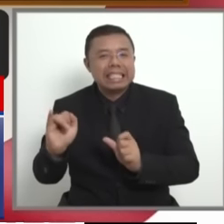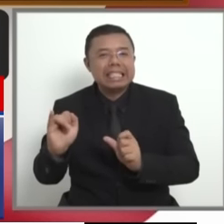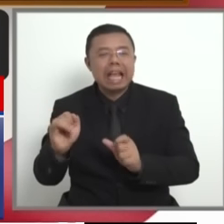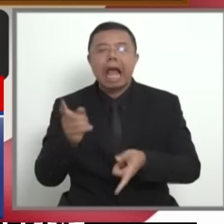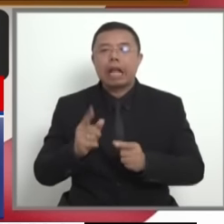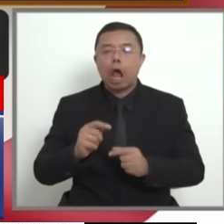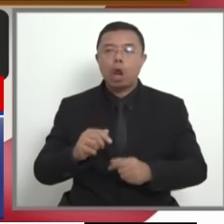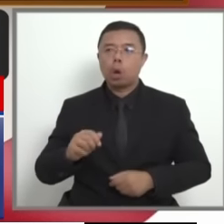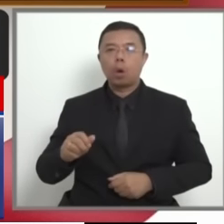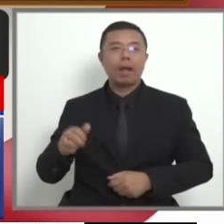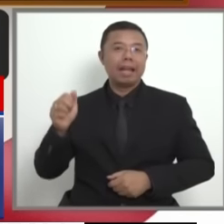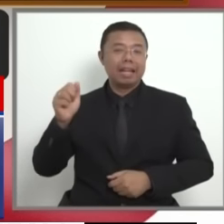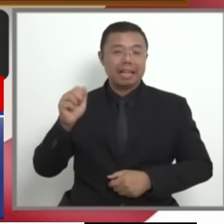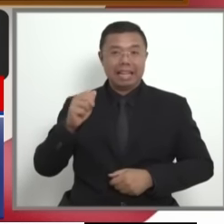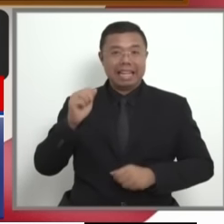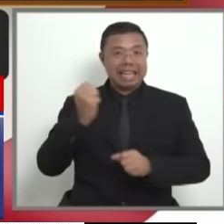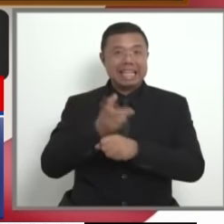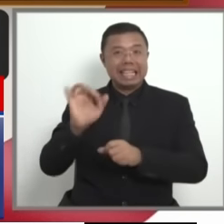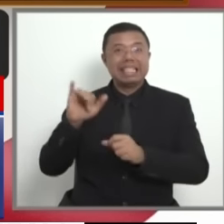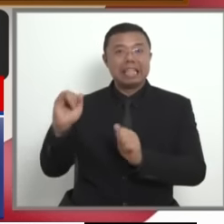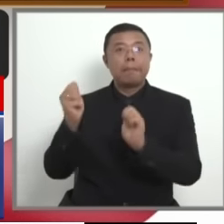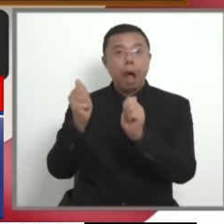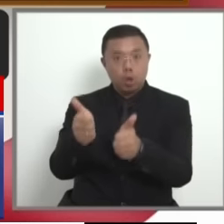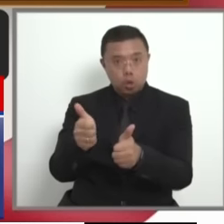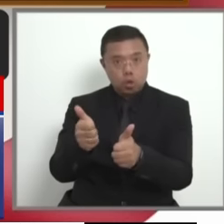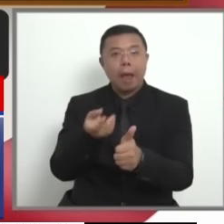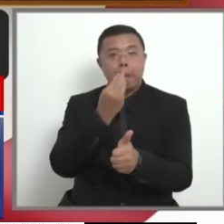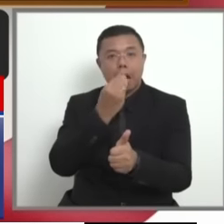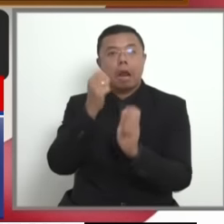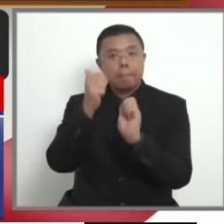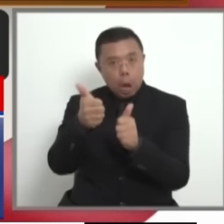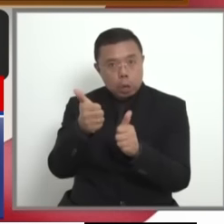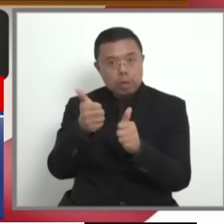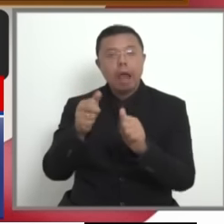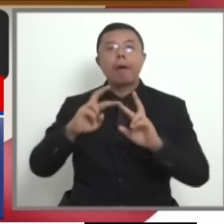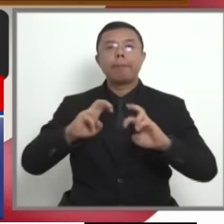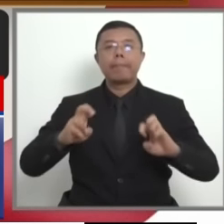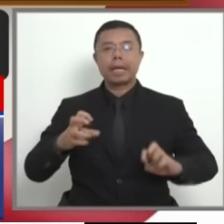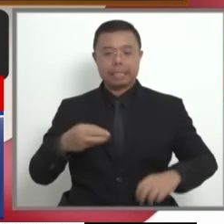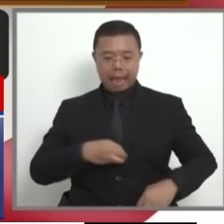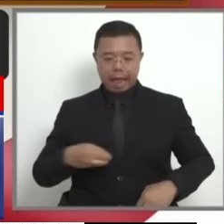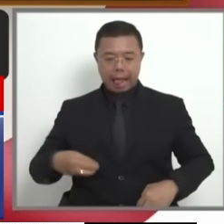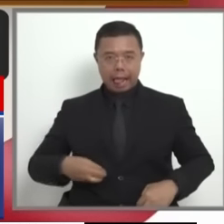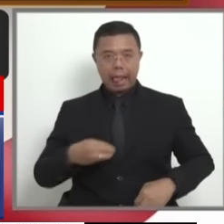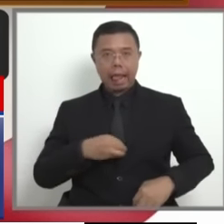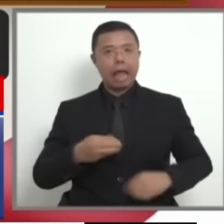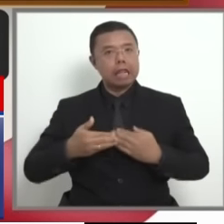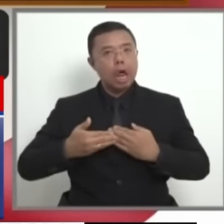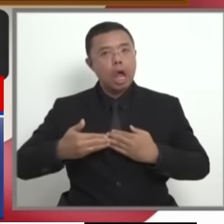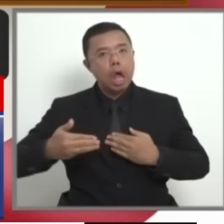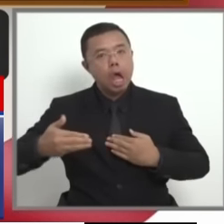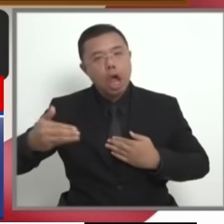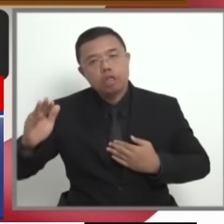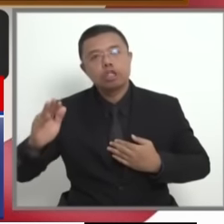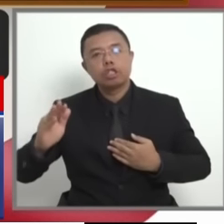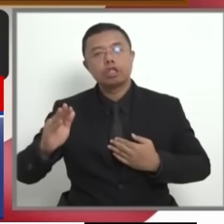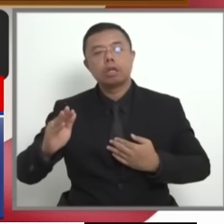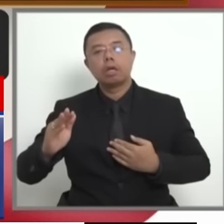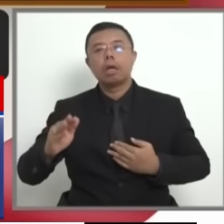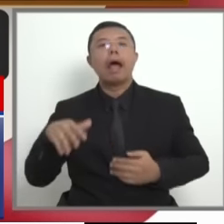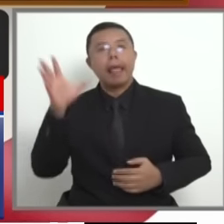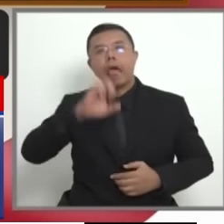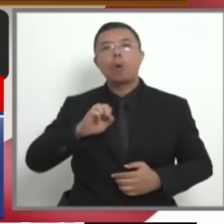kemudian gizinya baik mereka lakukan cek rutin ya maka akan ketahuan bahwa dia